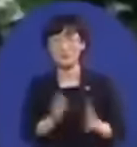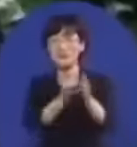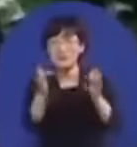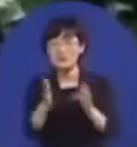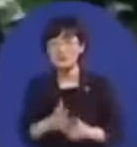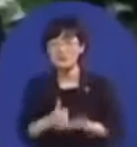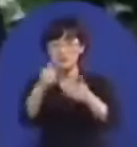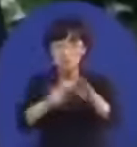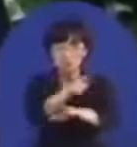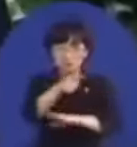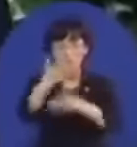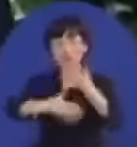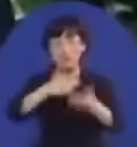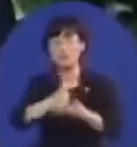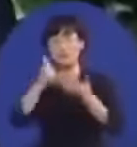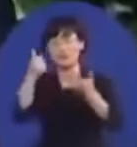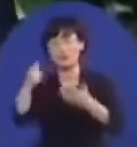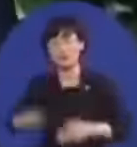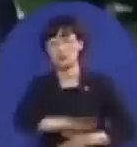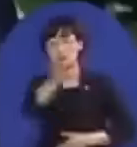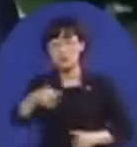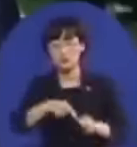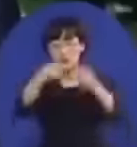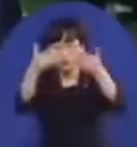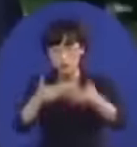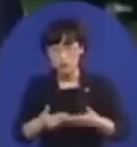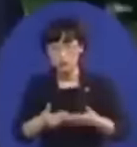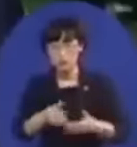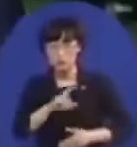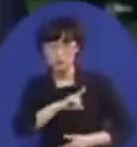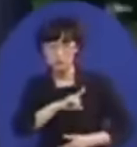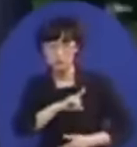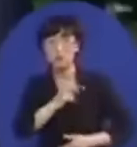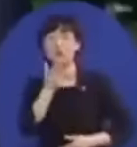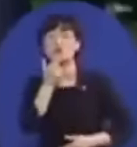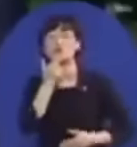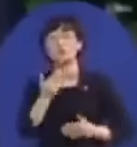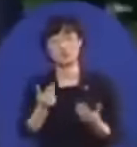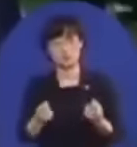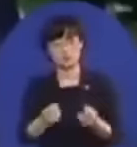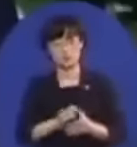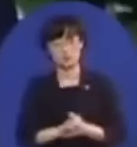예수님 이외 하나님께서 우리에게 구원을 주신 이름을 주신 적이 없습니다.